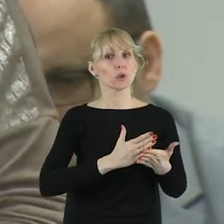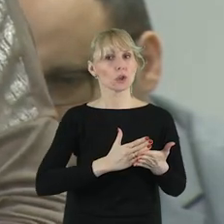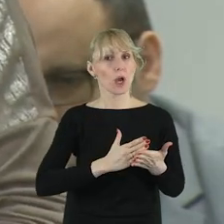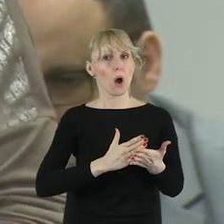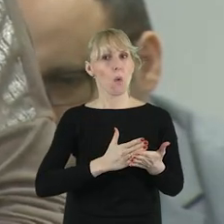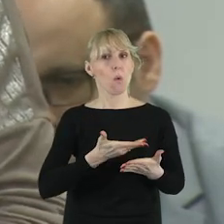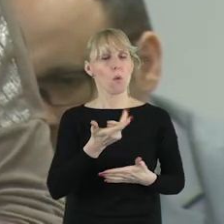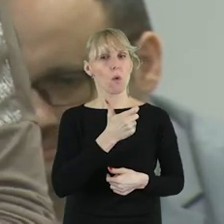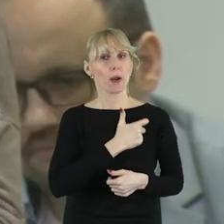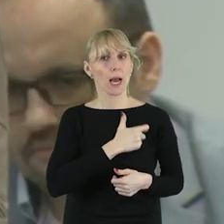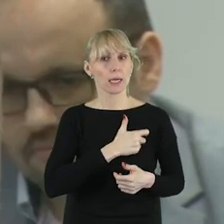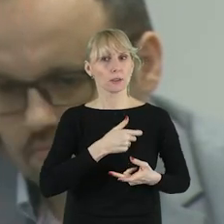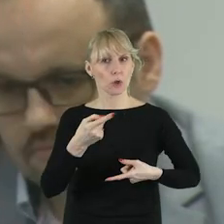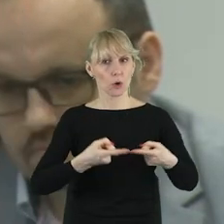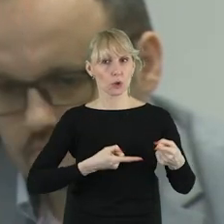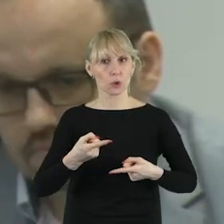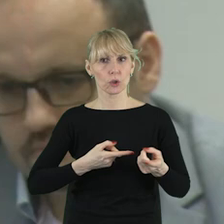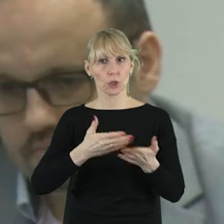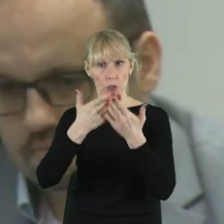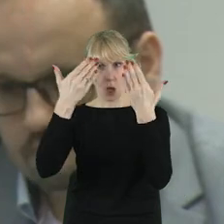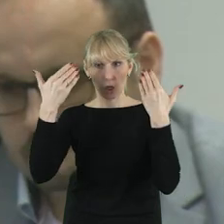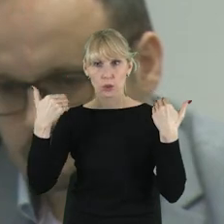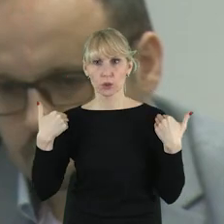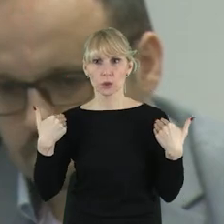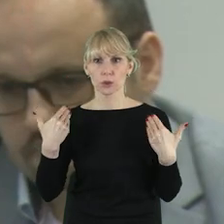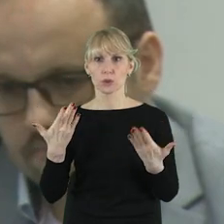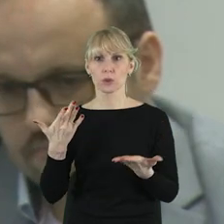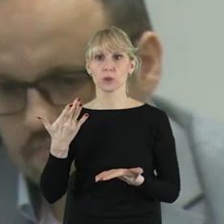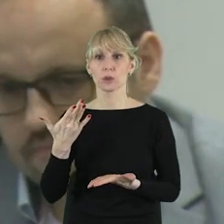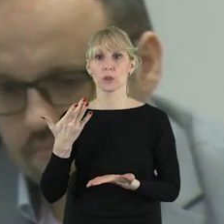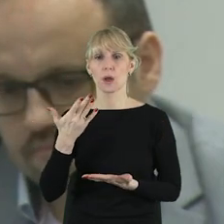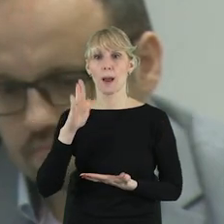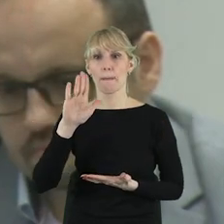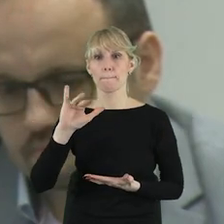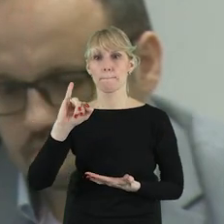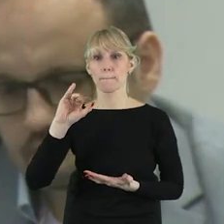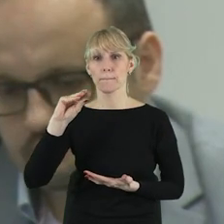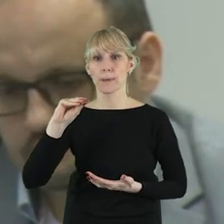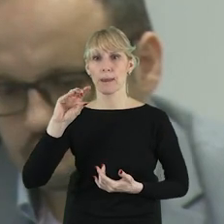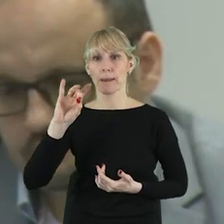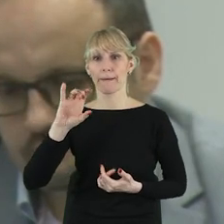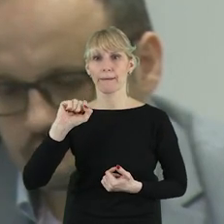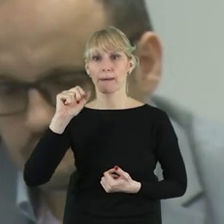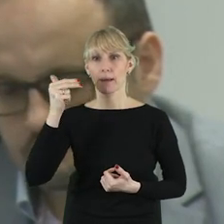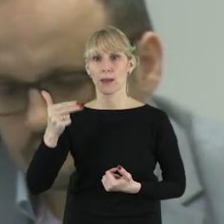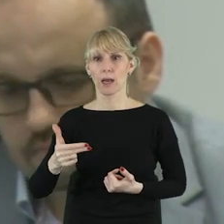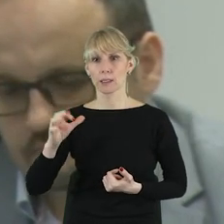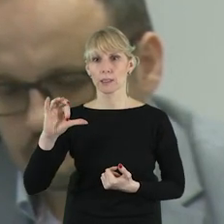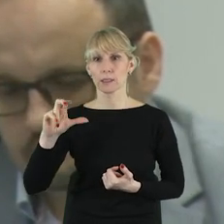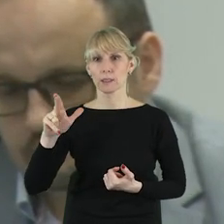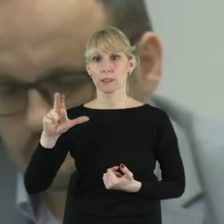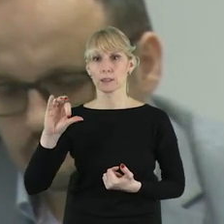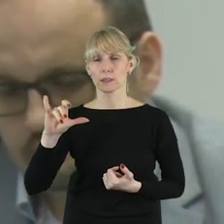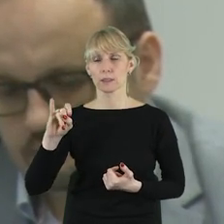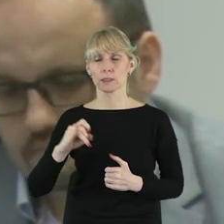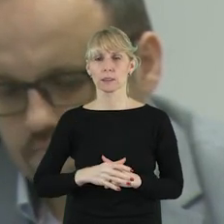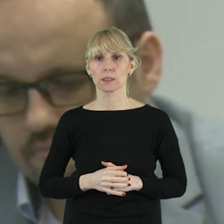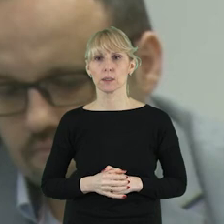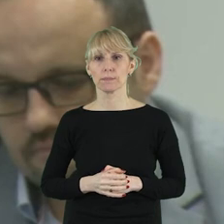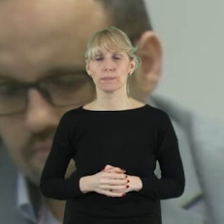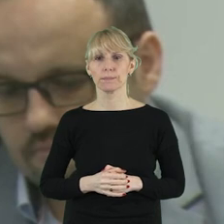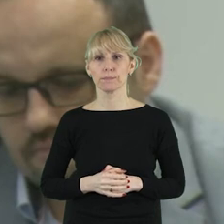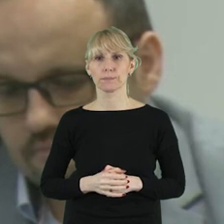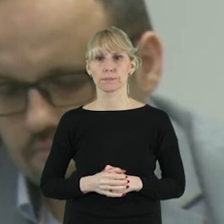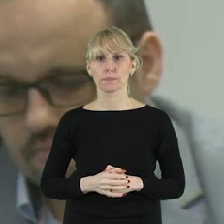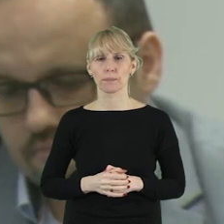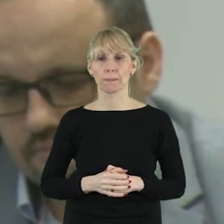szpitala Biedeńskiego. Zgadzamy się z tym, że bezwarunkowo nie można dopuścić do zaprzestania